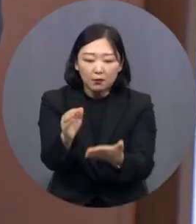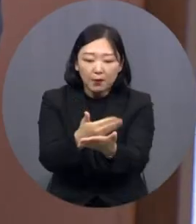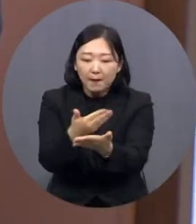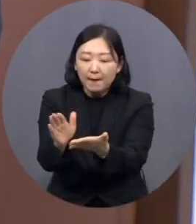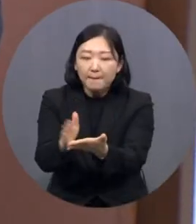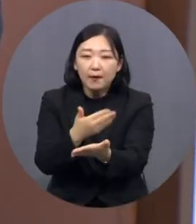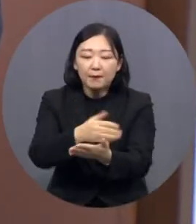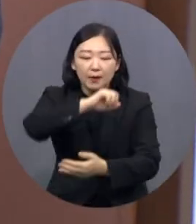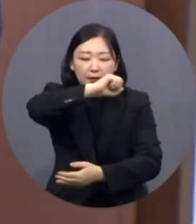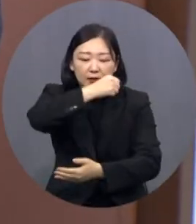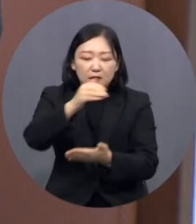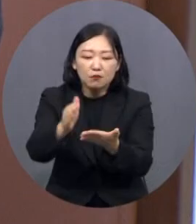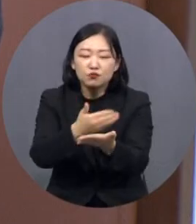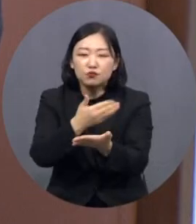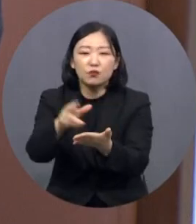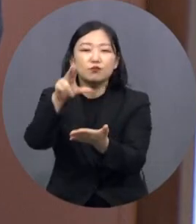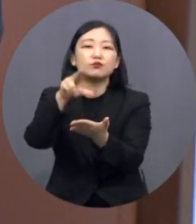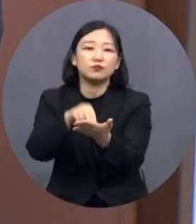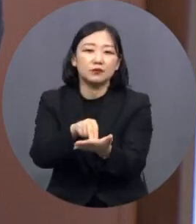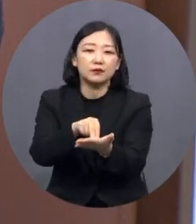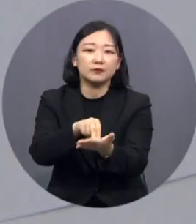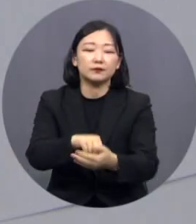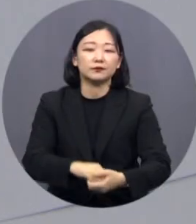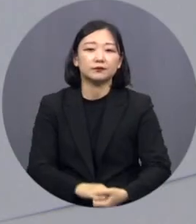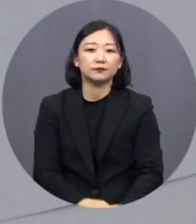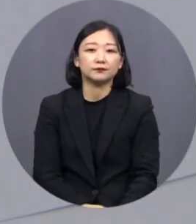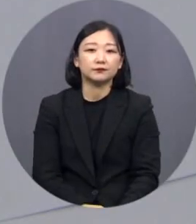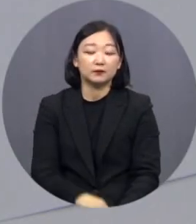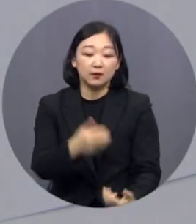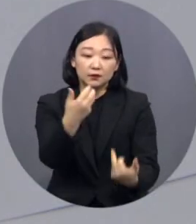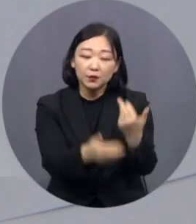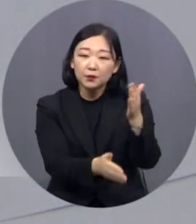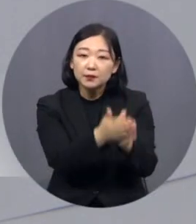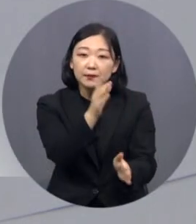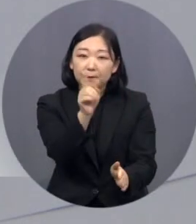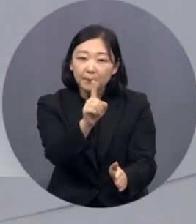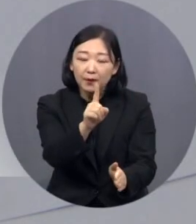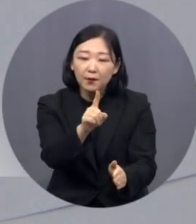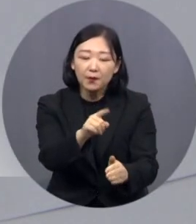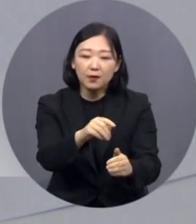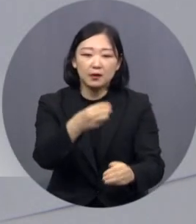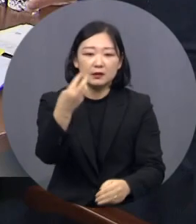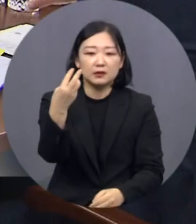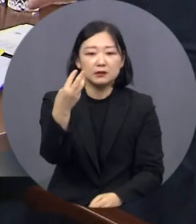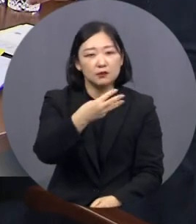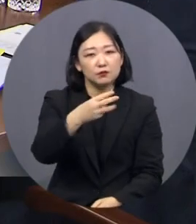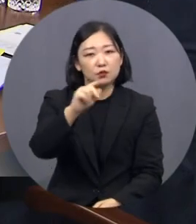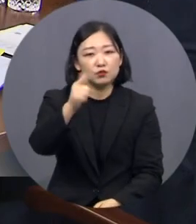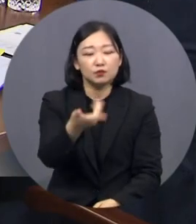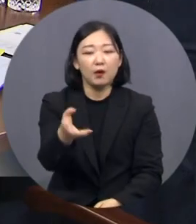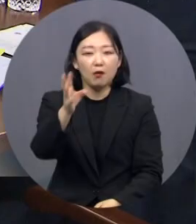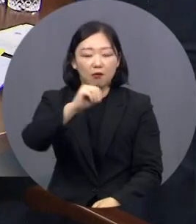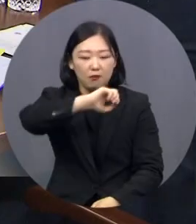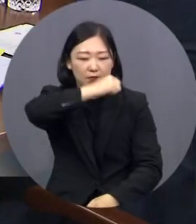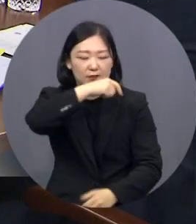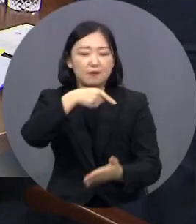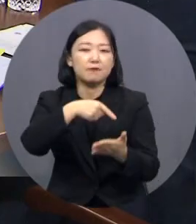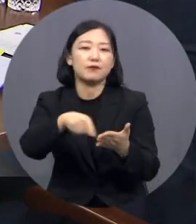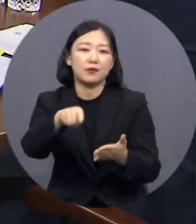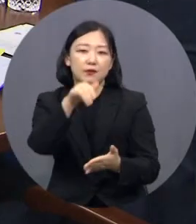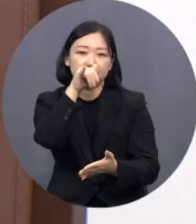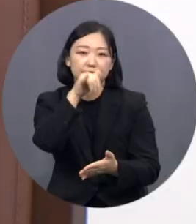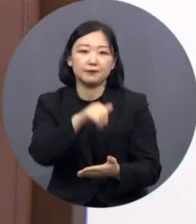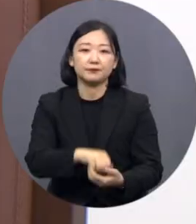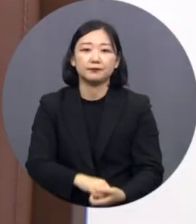발생하는 재정 분배 문제도 도마에 올랐습니다. 서귀포시의 경우 최대 3,600억 원의 재정 손실을 입을 수 있다는